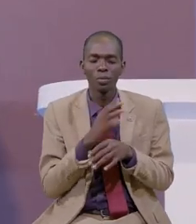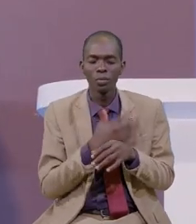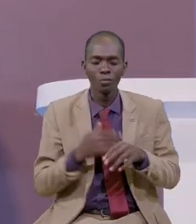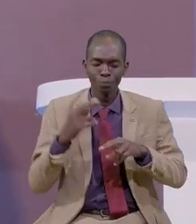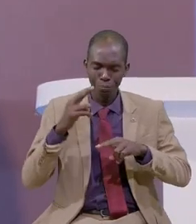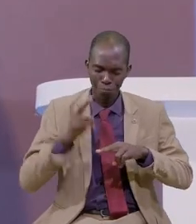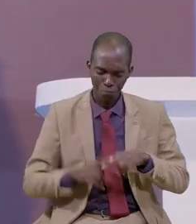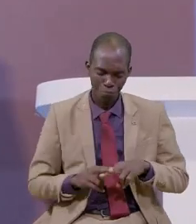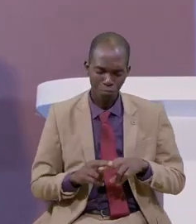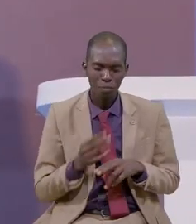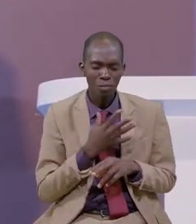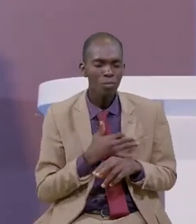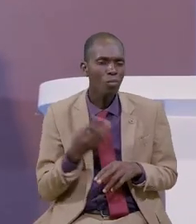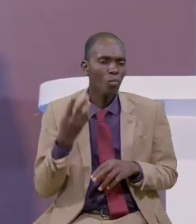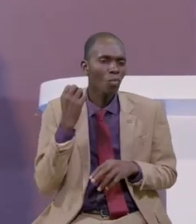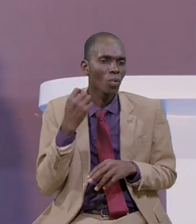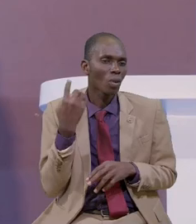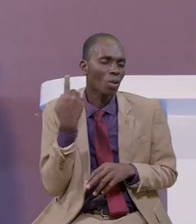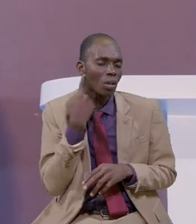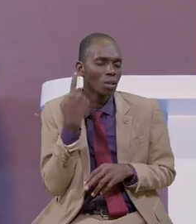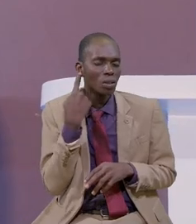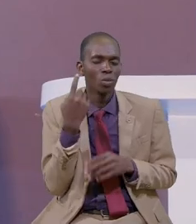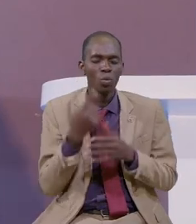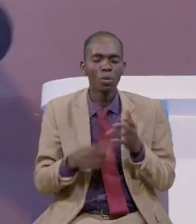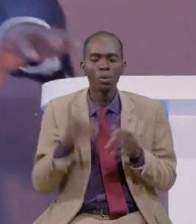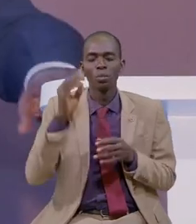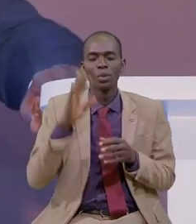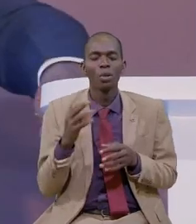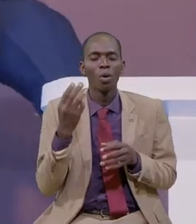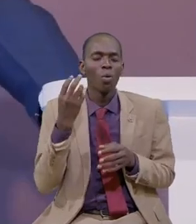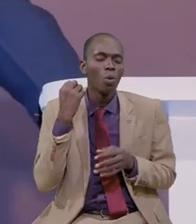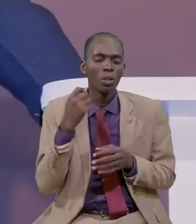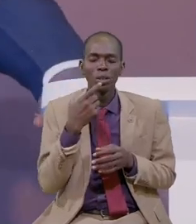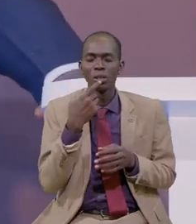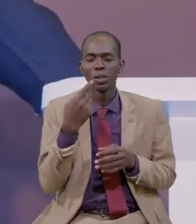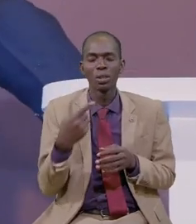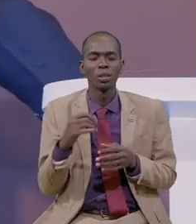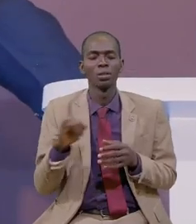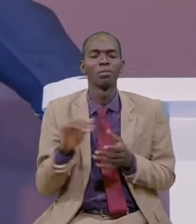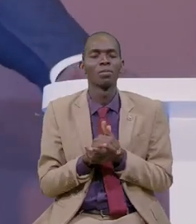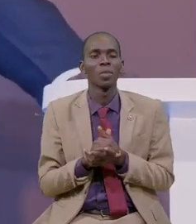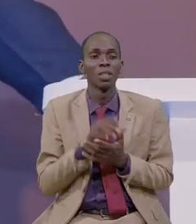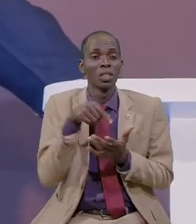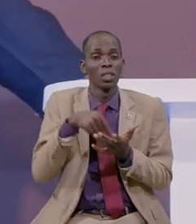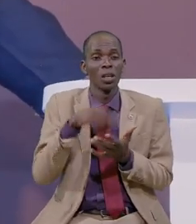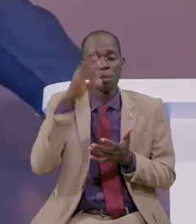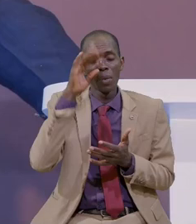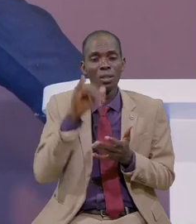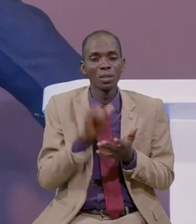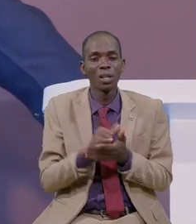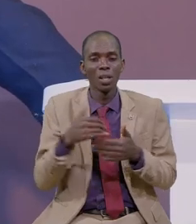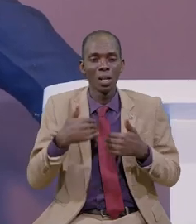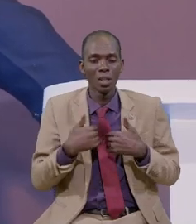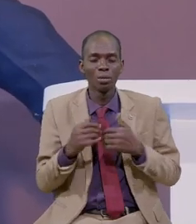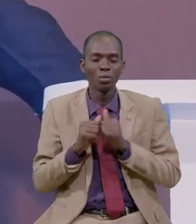là-bas. Et il entendait, le prédicateur disait, cet homme qui